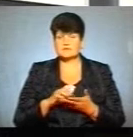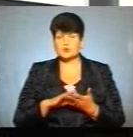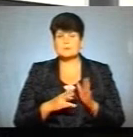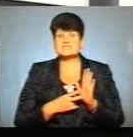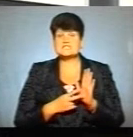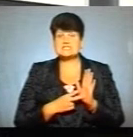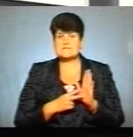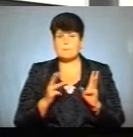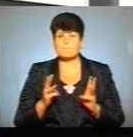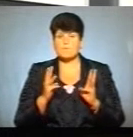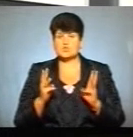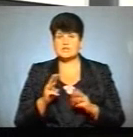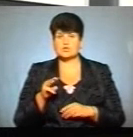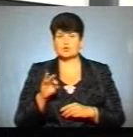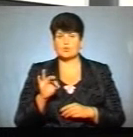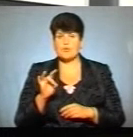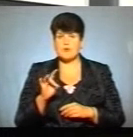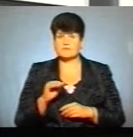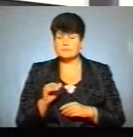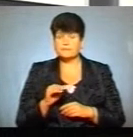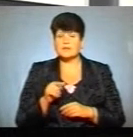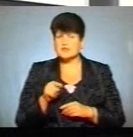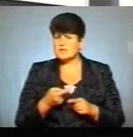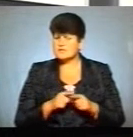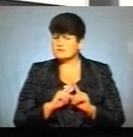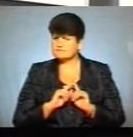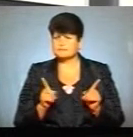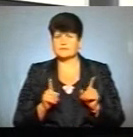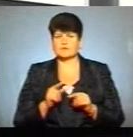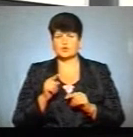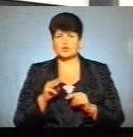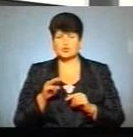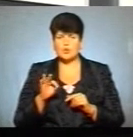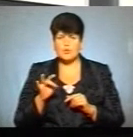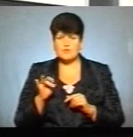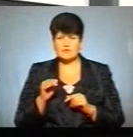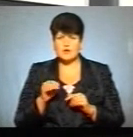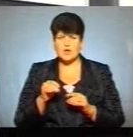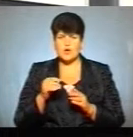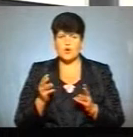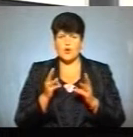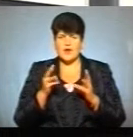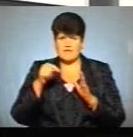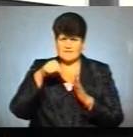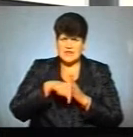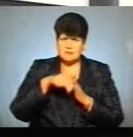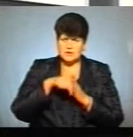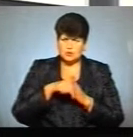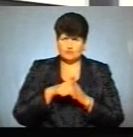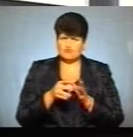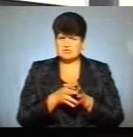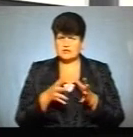7 пожеж на торфополях, і ці пожежі мають свою специфіку, адже торфи горять в глибину, в ширину, і не завжди